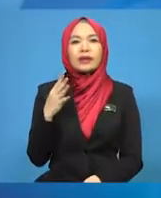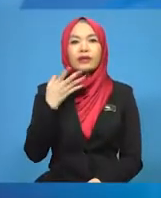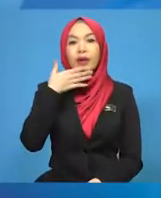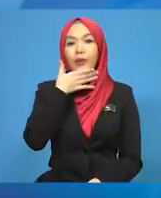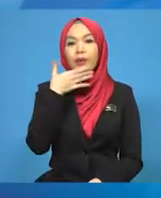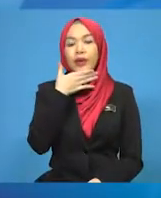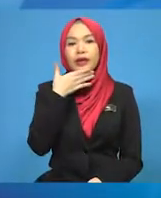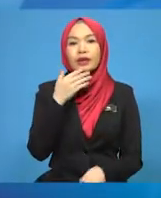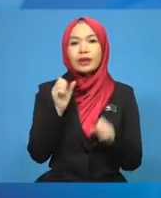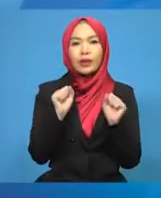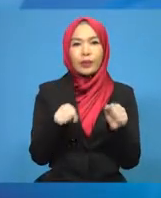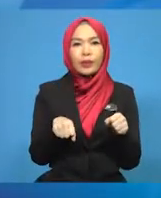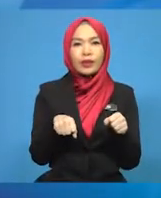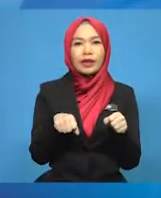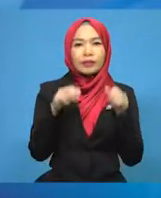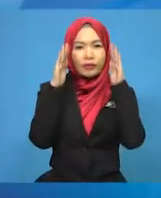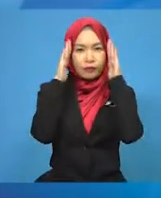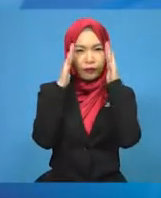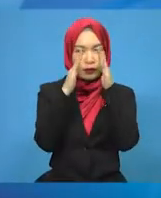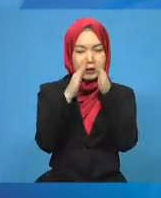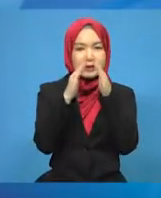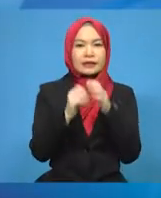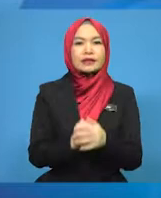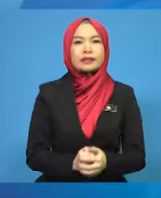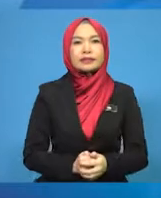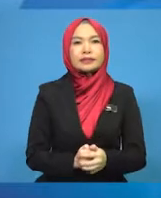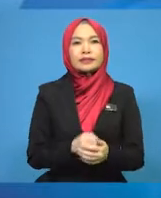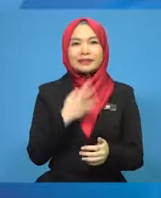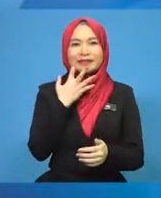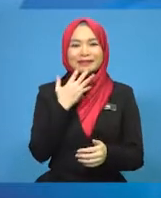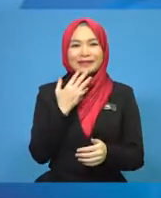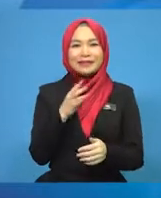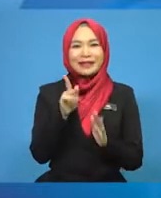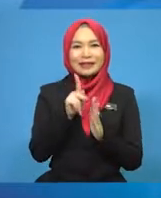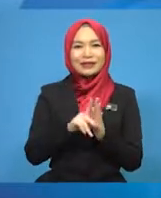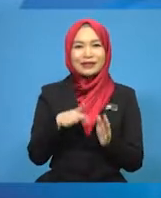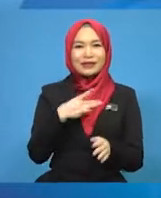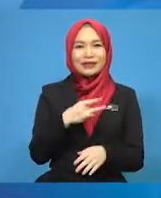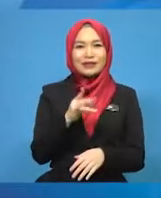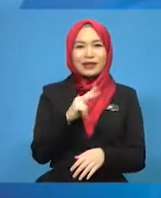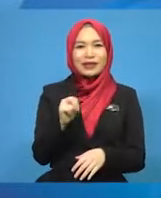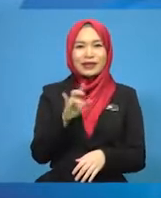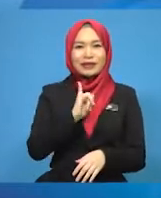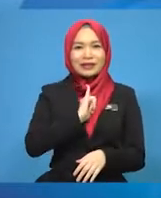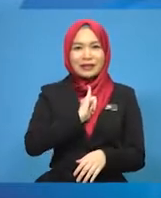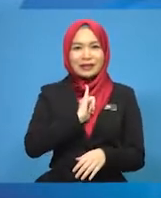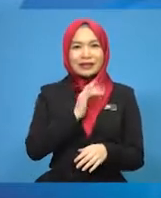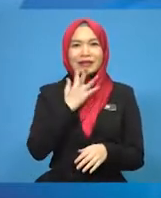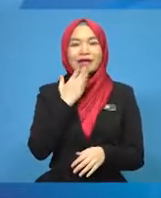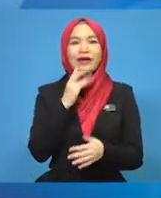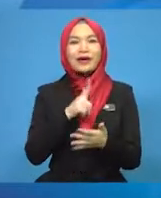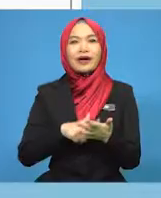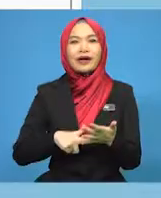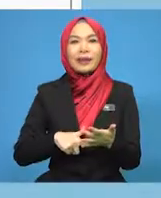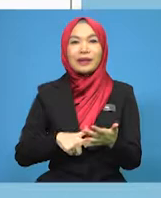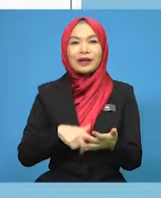jadi kita ke warna yang seterusnya. Warna seterusnya adalah warna kegemaran saya. Warna apa? Warna